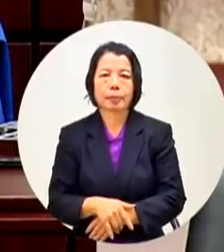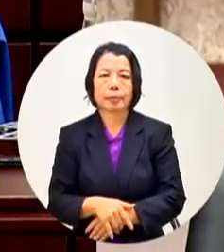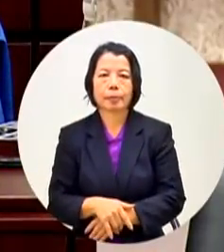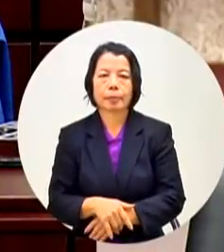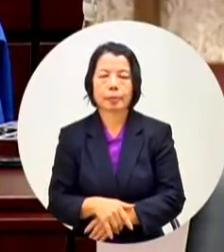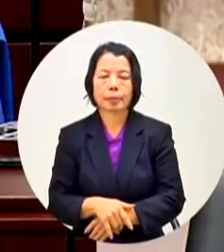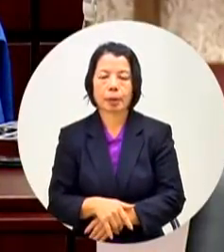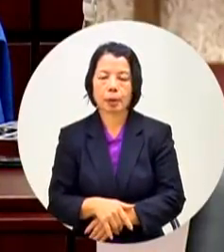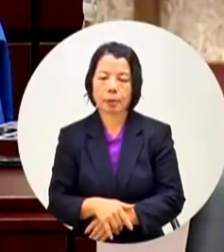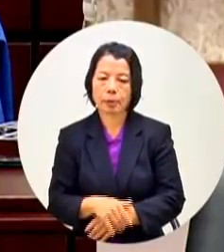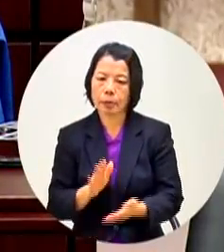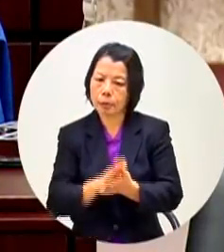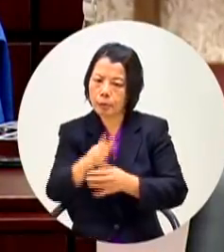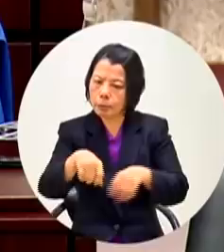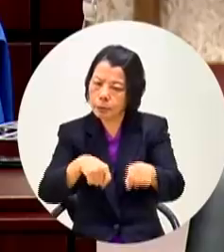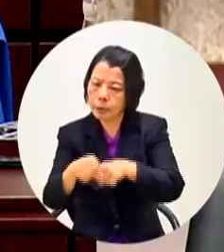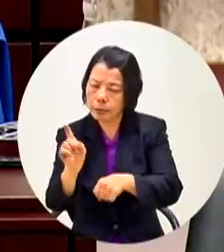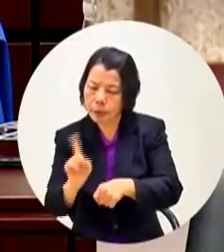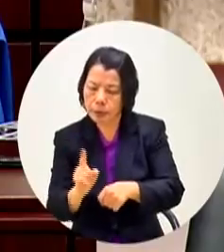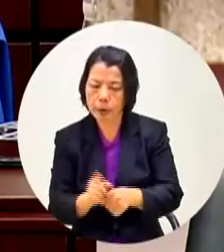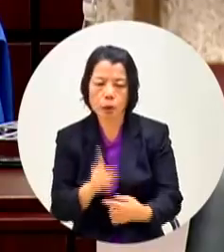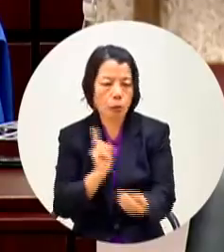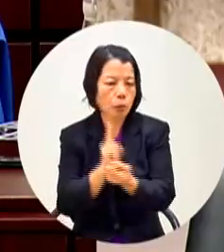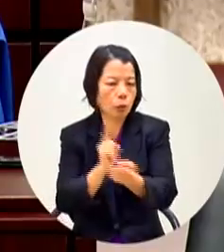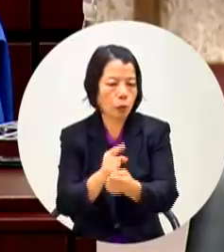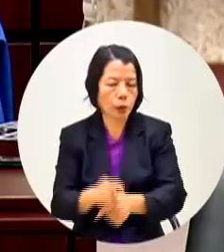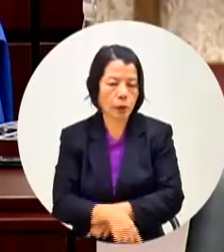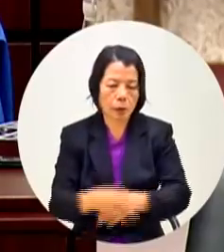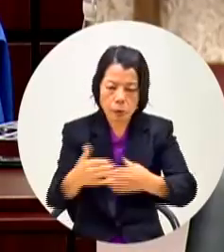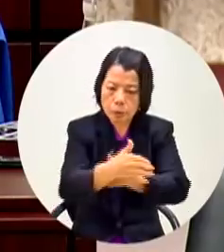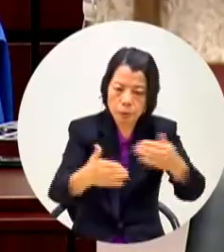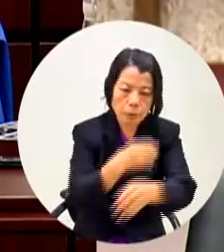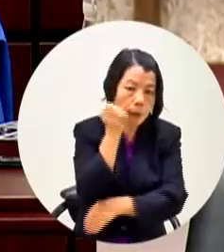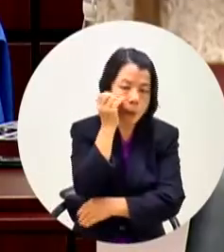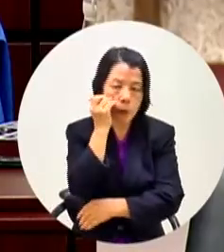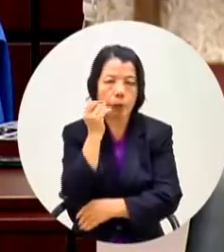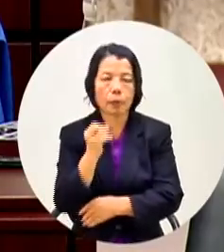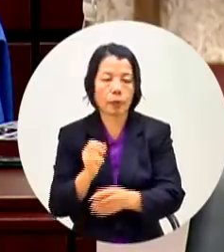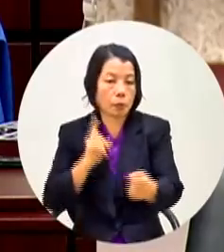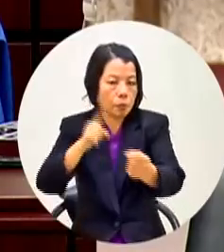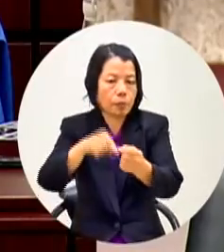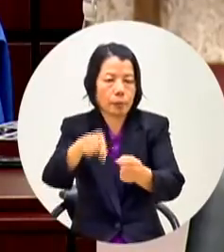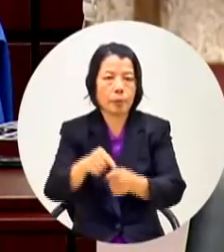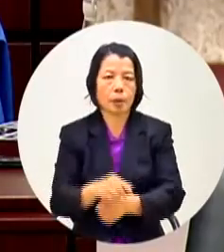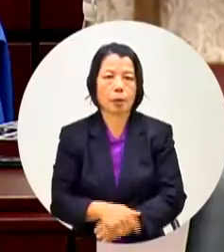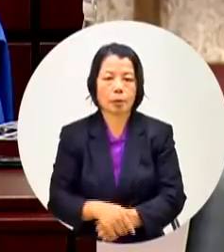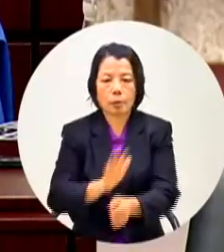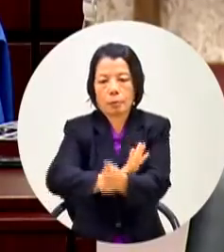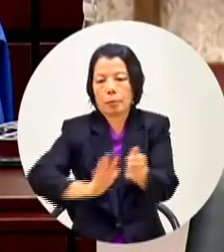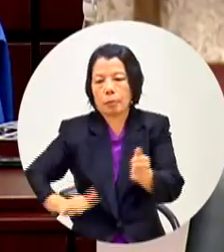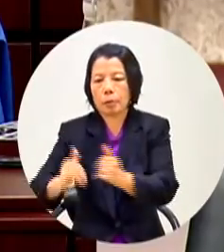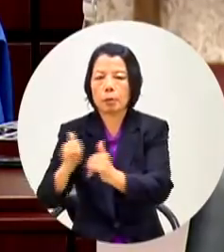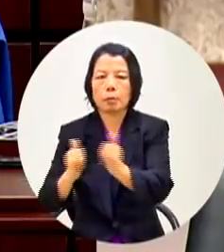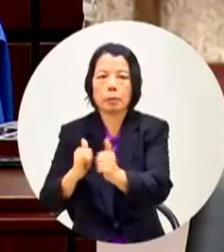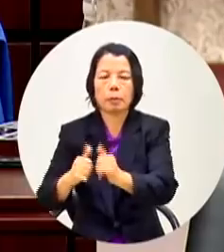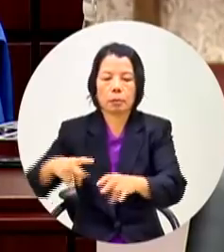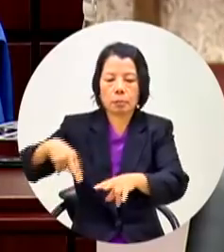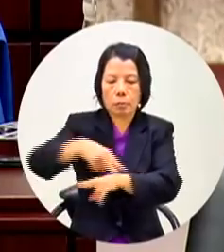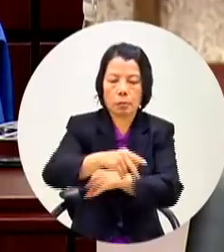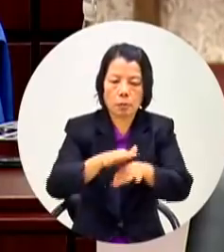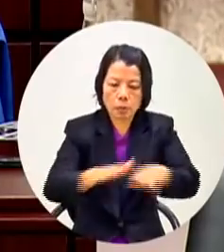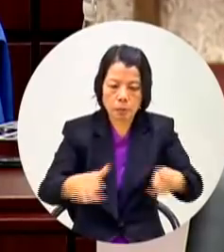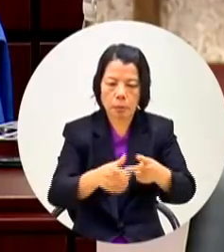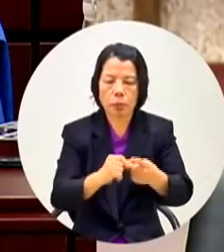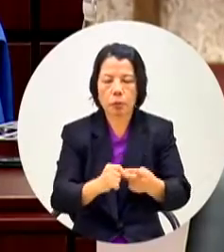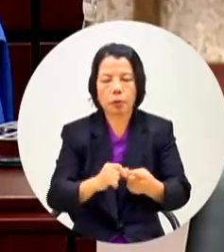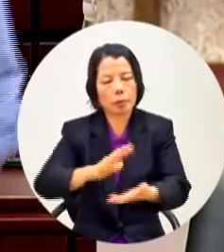交通跟观光这样的一个目标，又能够不影响民众行的安全跟行的负担，我想这我们下半年